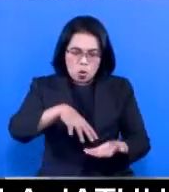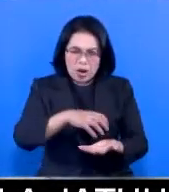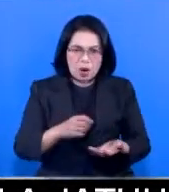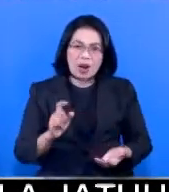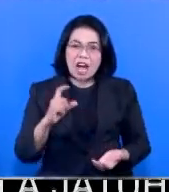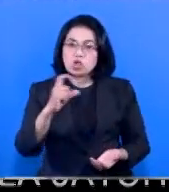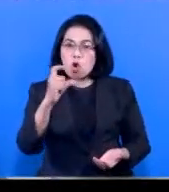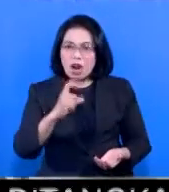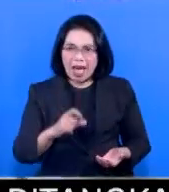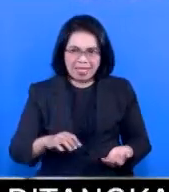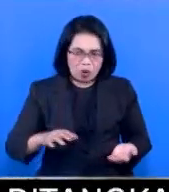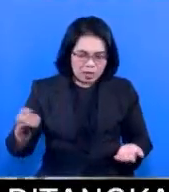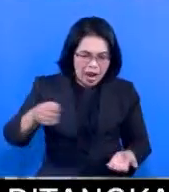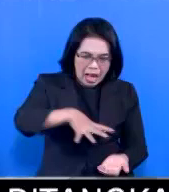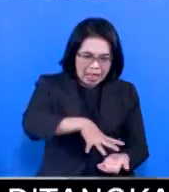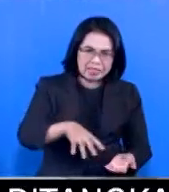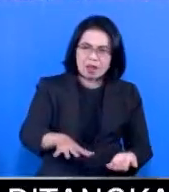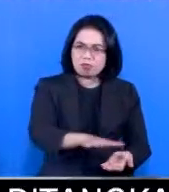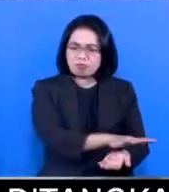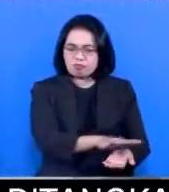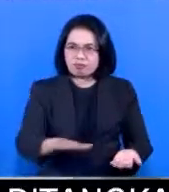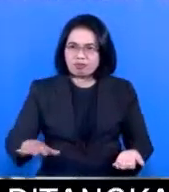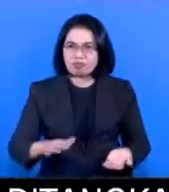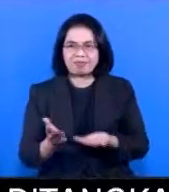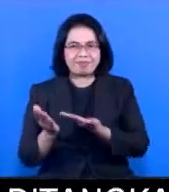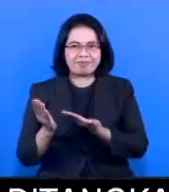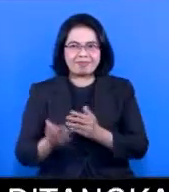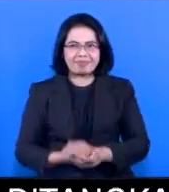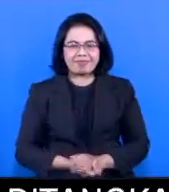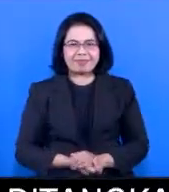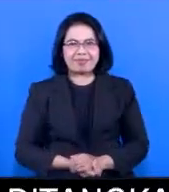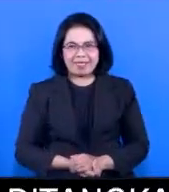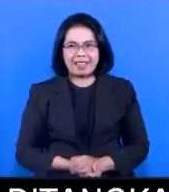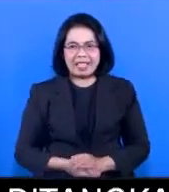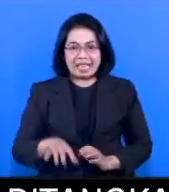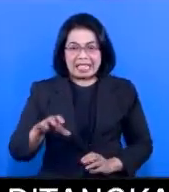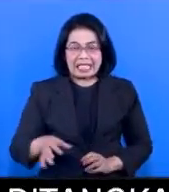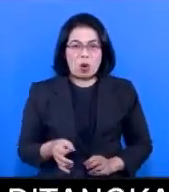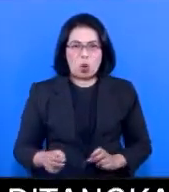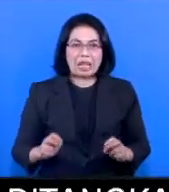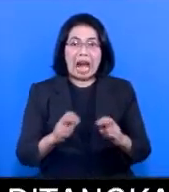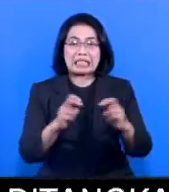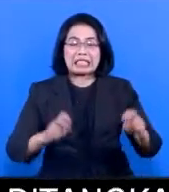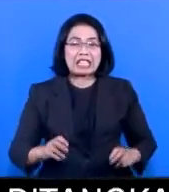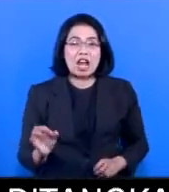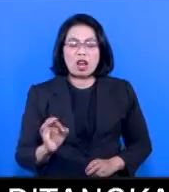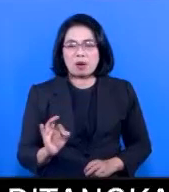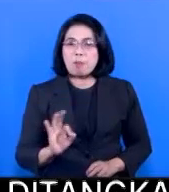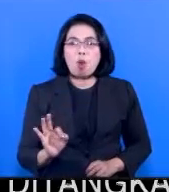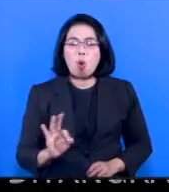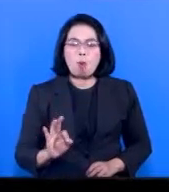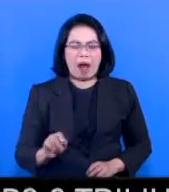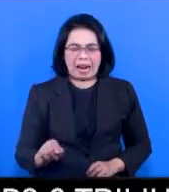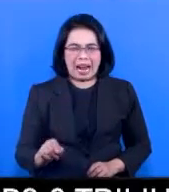Jadilah brownies batik. Kok kayaknya di Kediri belum ada, belum ngetren gitu loh mas. Terus saya